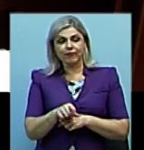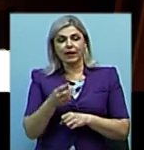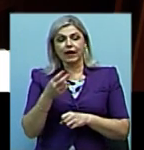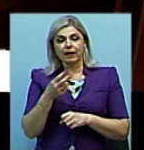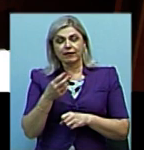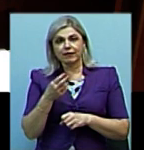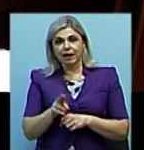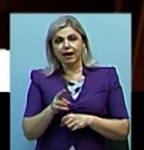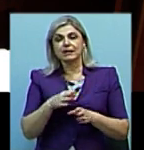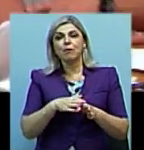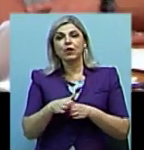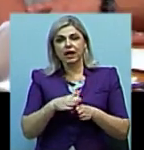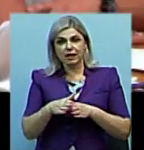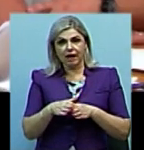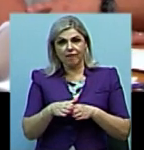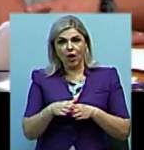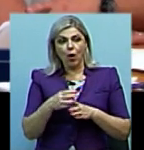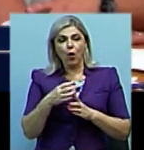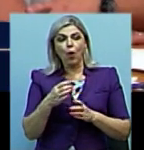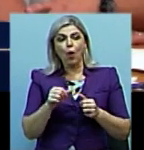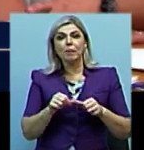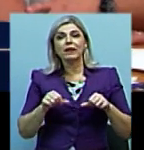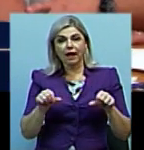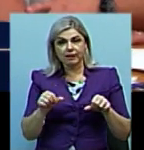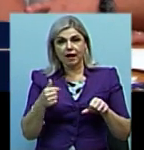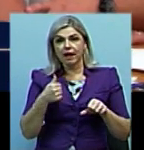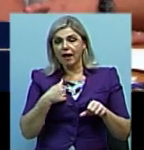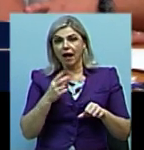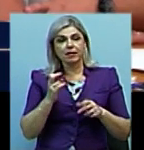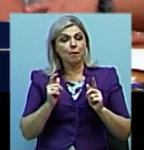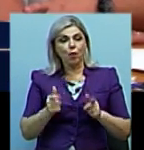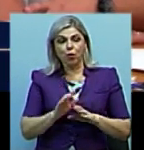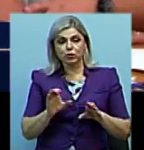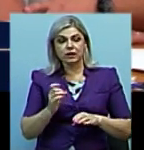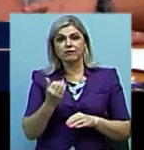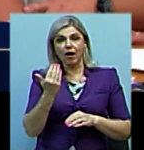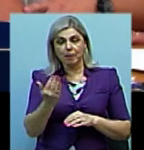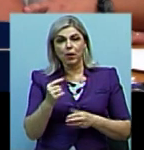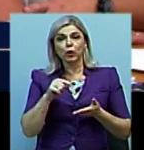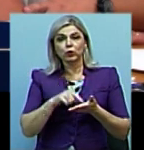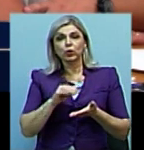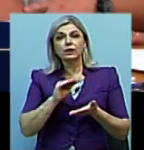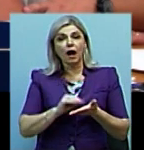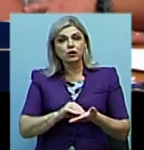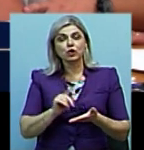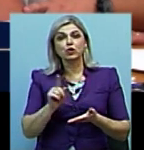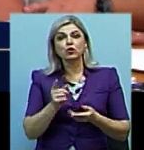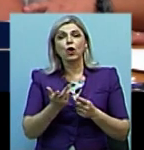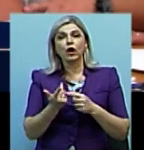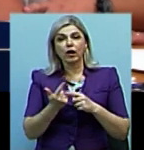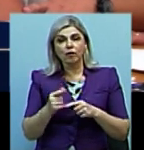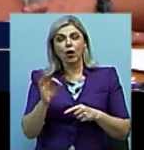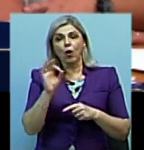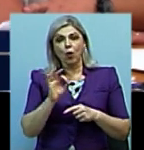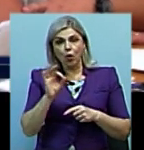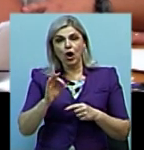виконавчим комітетом місцевої ради. Я не погоджуюсь з вами, тому що тут зазначено, що тільки щодо